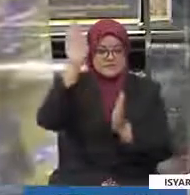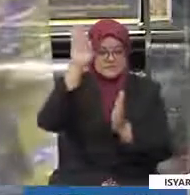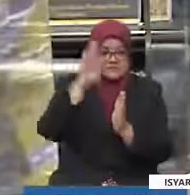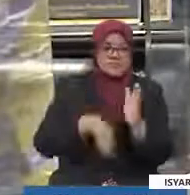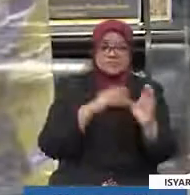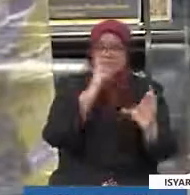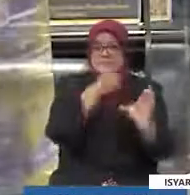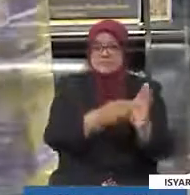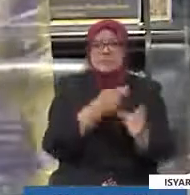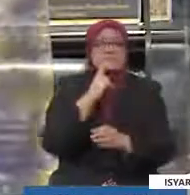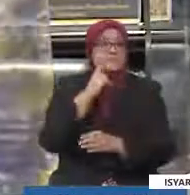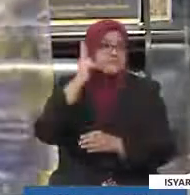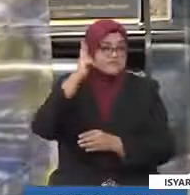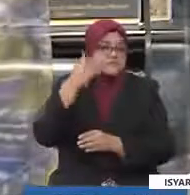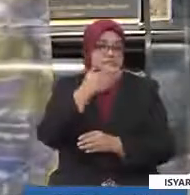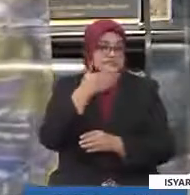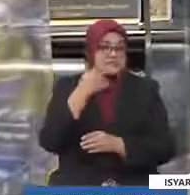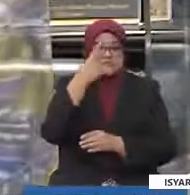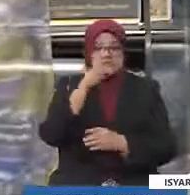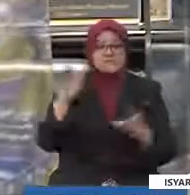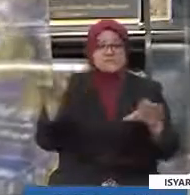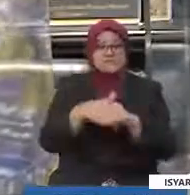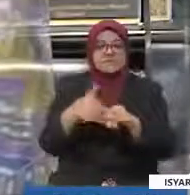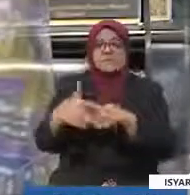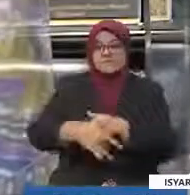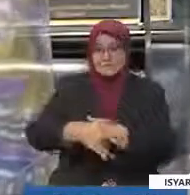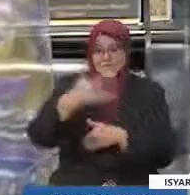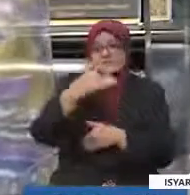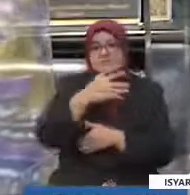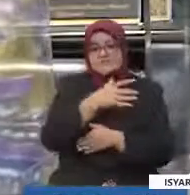mengurangkan kecenderungan remaja atau belia untuk